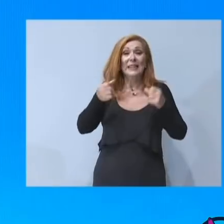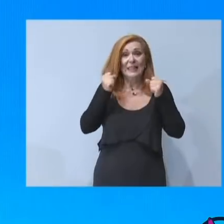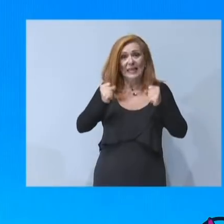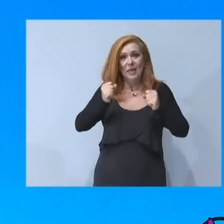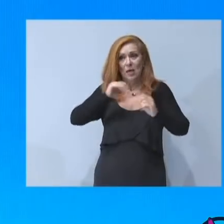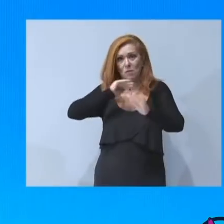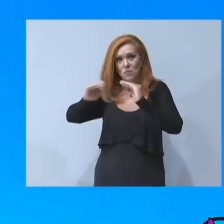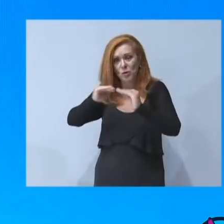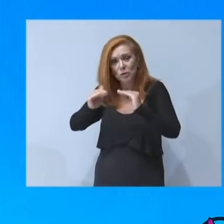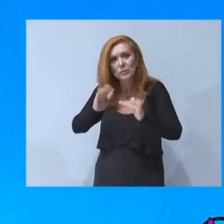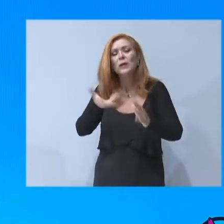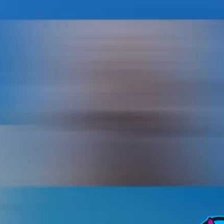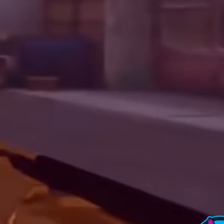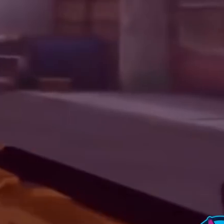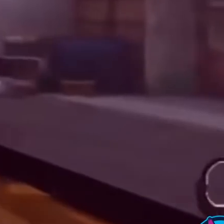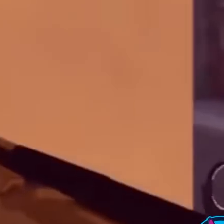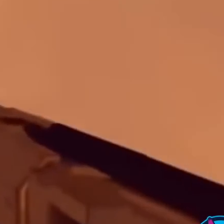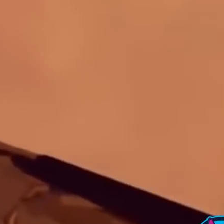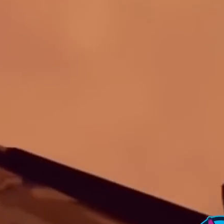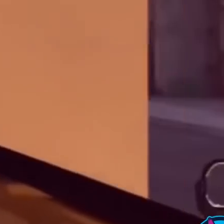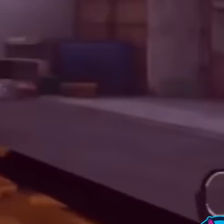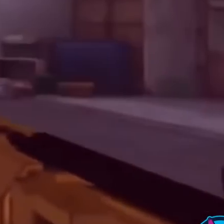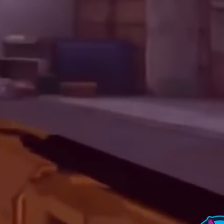επικοινωνία ή τα ηλεκτρονικά τους χόμπι.